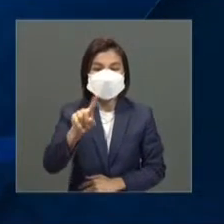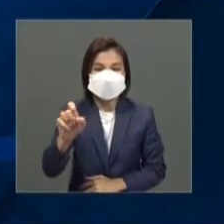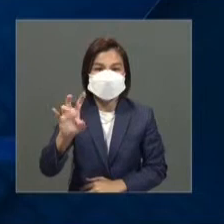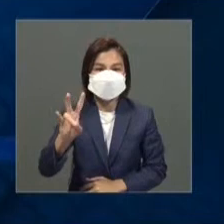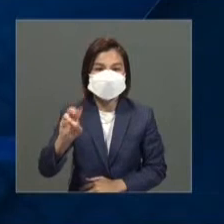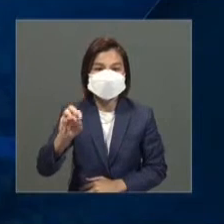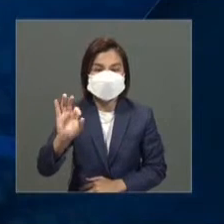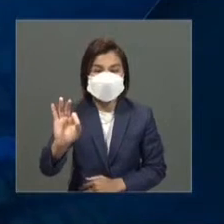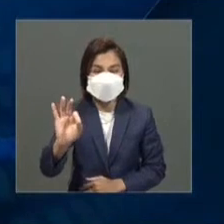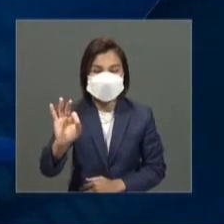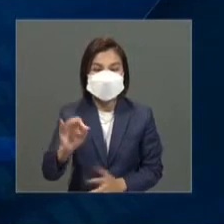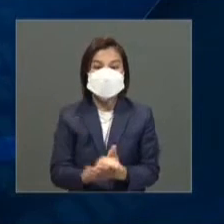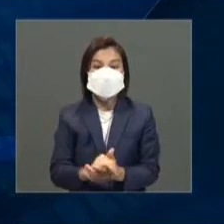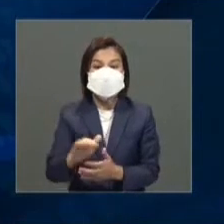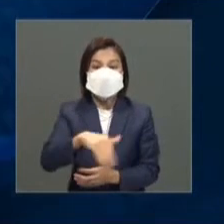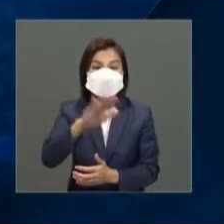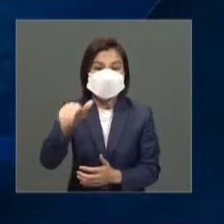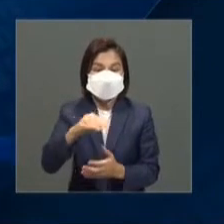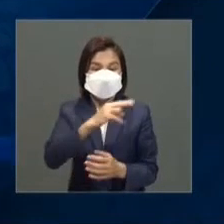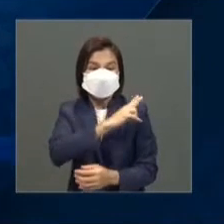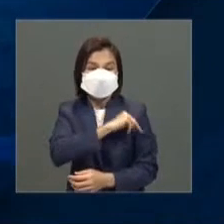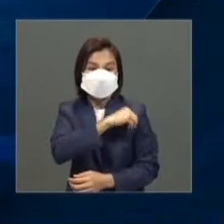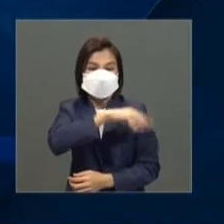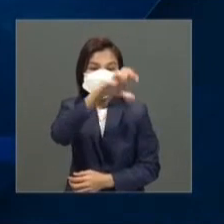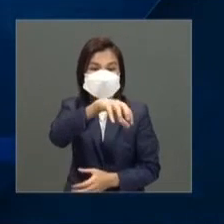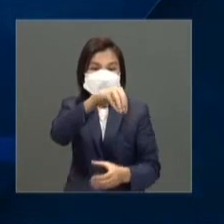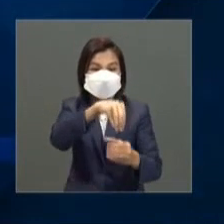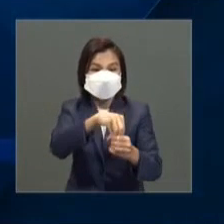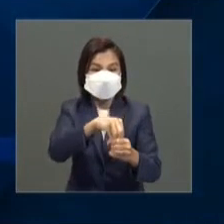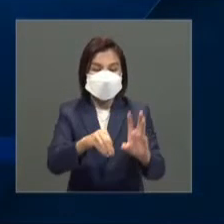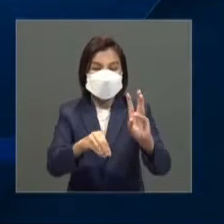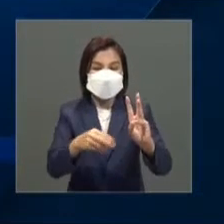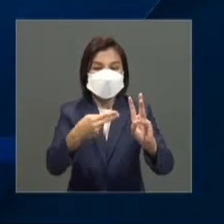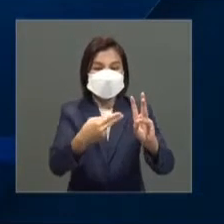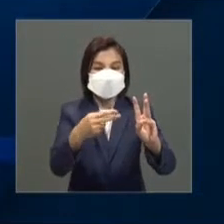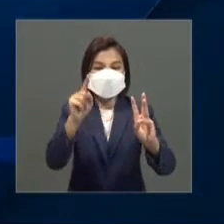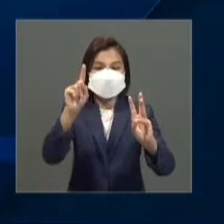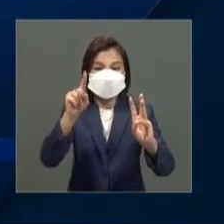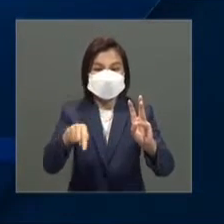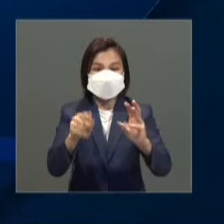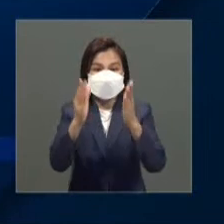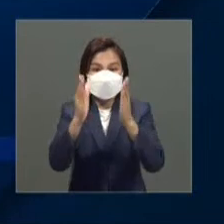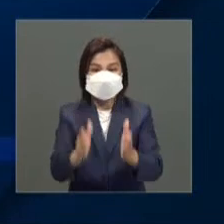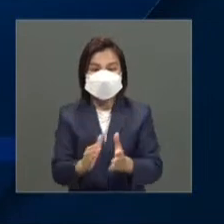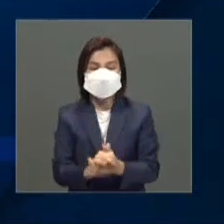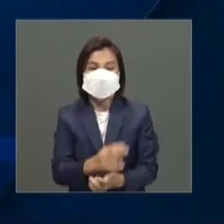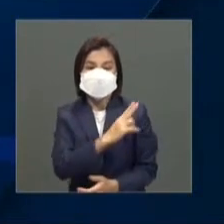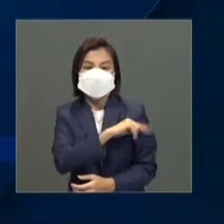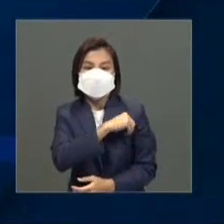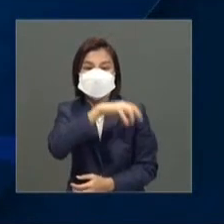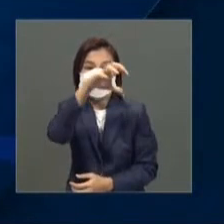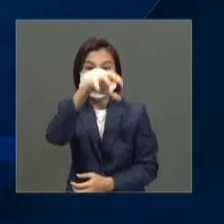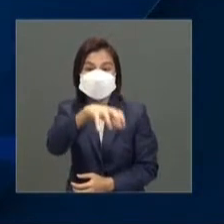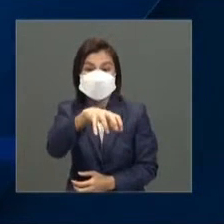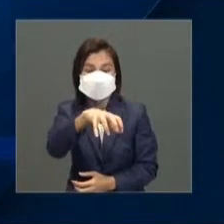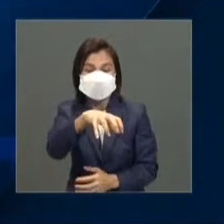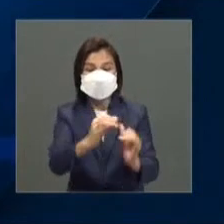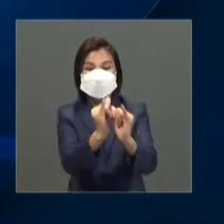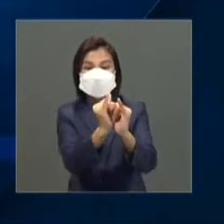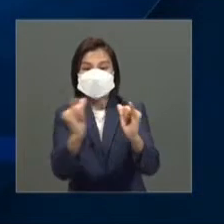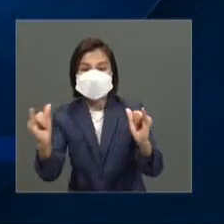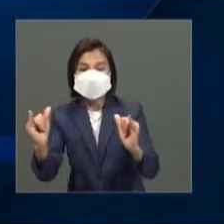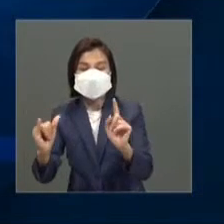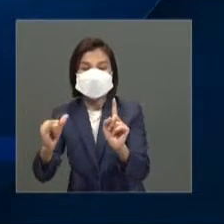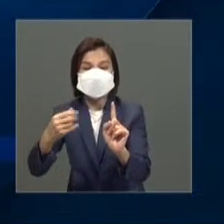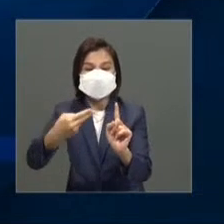212,179รายซึ่งในนี้จะอยู่ในโรงพยาบาล 61,000 กว่าคนแล้วก็อยู่ในโรงพยาบาลสนาม 55,000